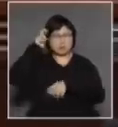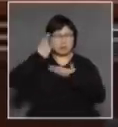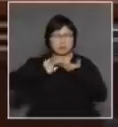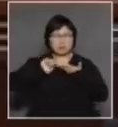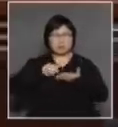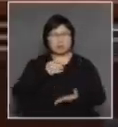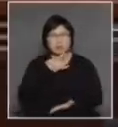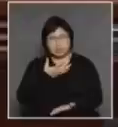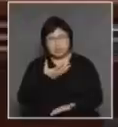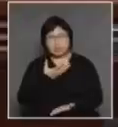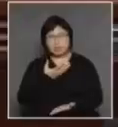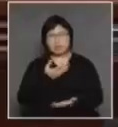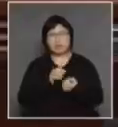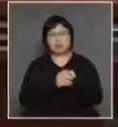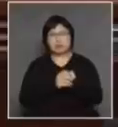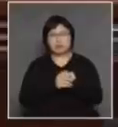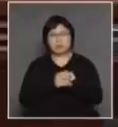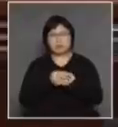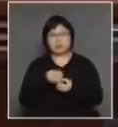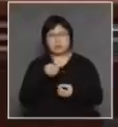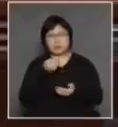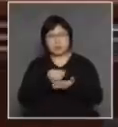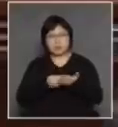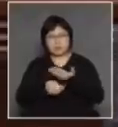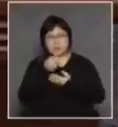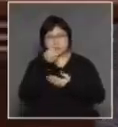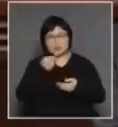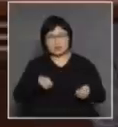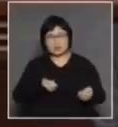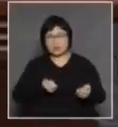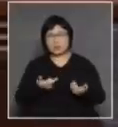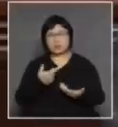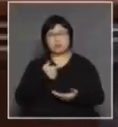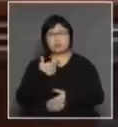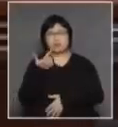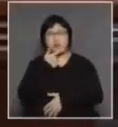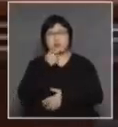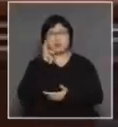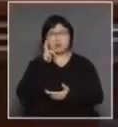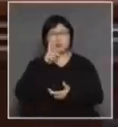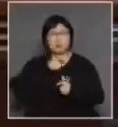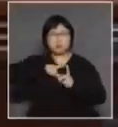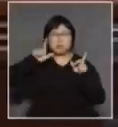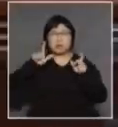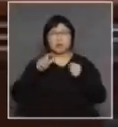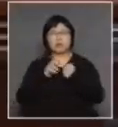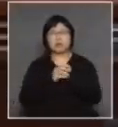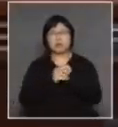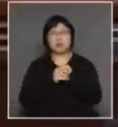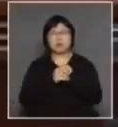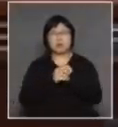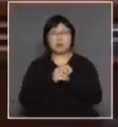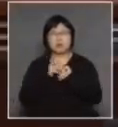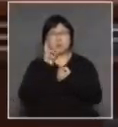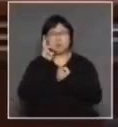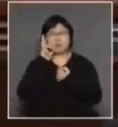嘅飲食車。主席，我唔希望我用即係哗眾取寵嚟形容司長，